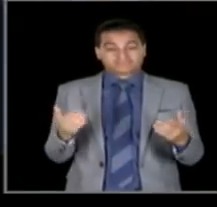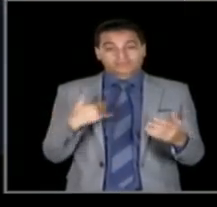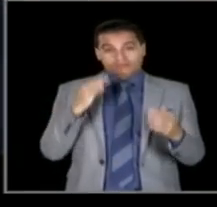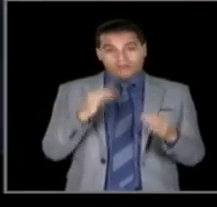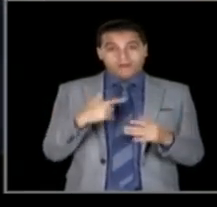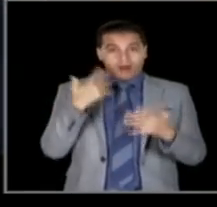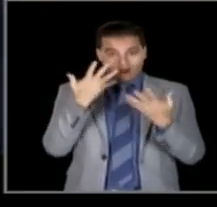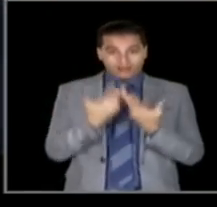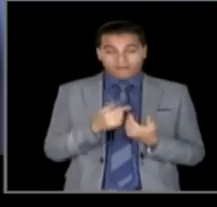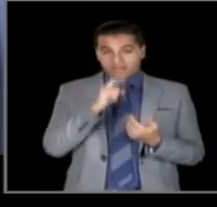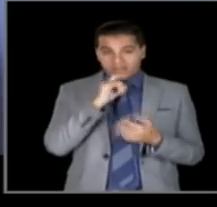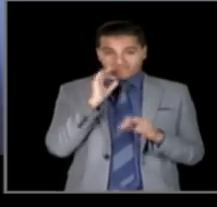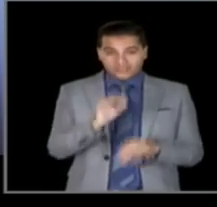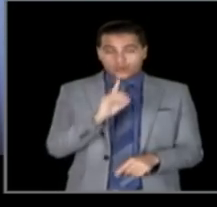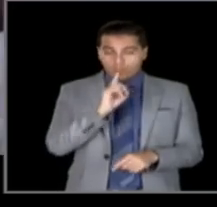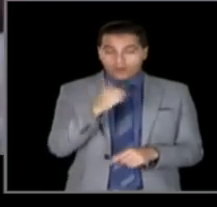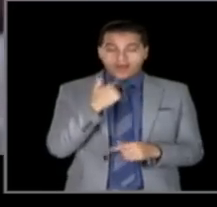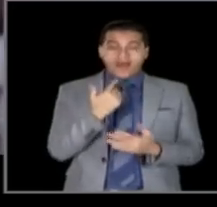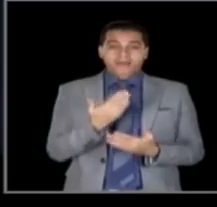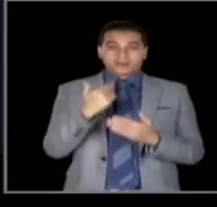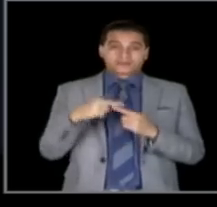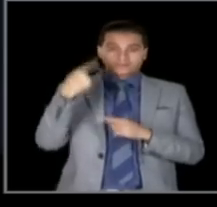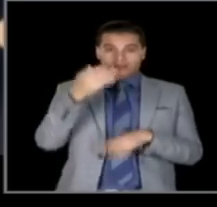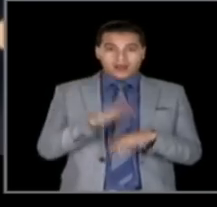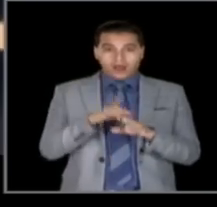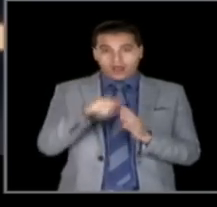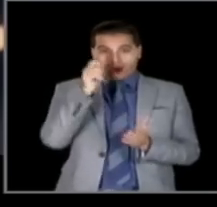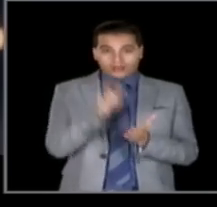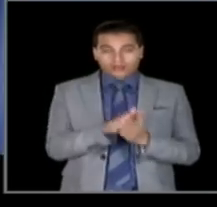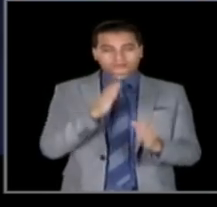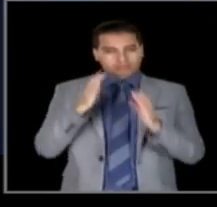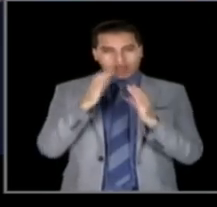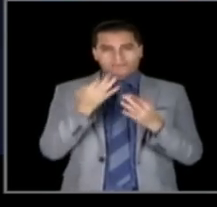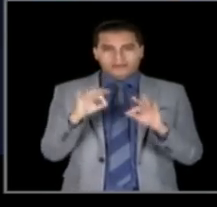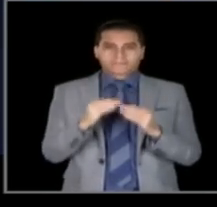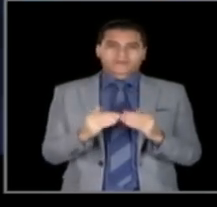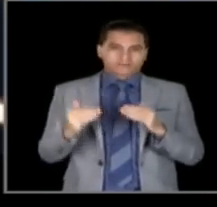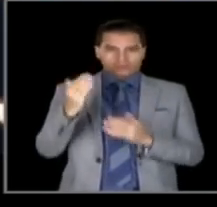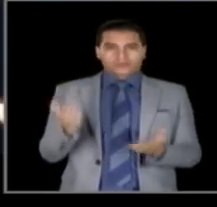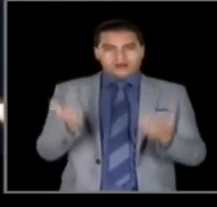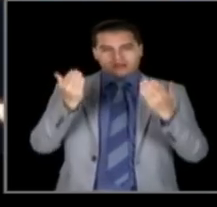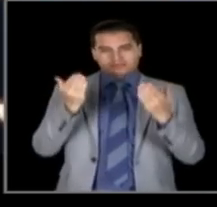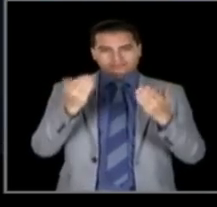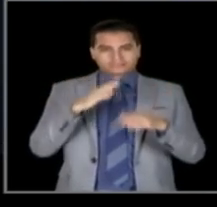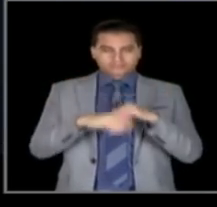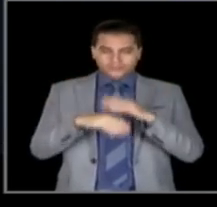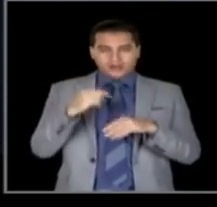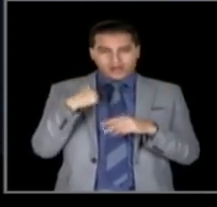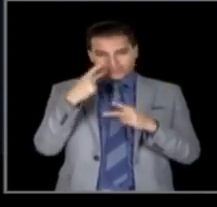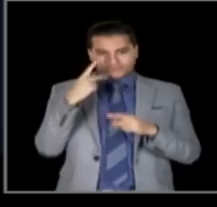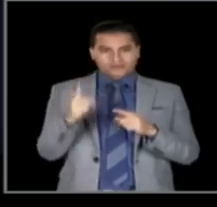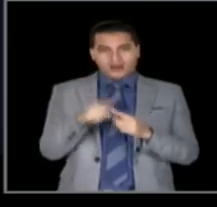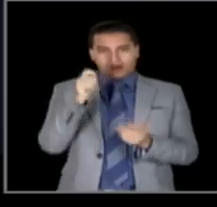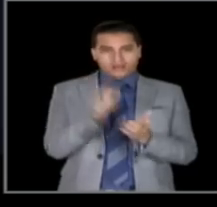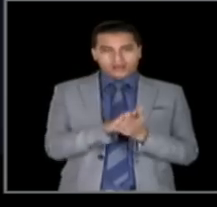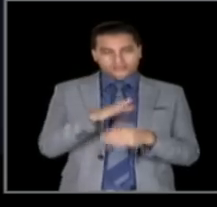طبعاً السكور سكور ضعيف، ولكن أأمل إن الفقرة الأخيرة نحسن السكور. إن شاء الله إحنا قادرين على تعويض السكور ده في عجلة